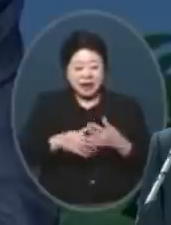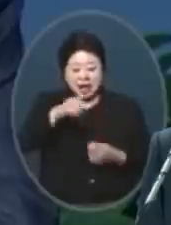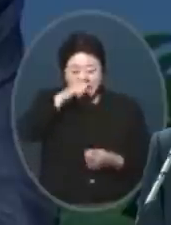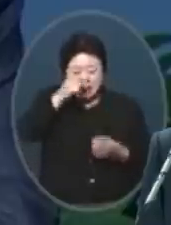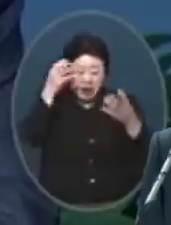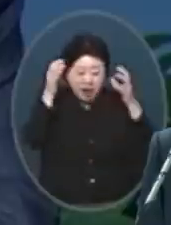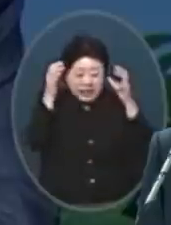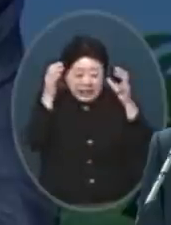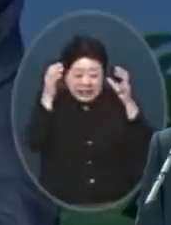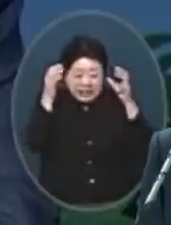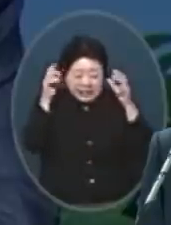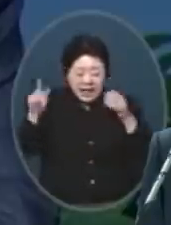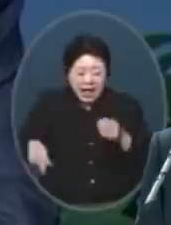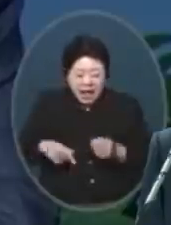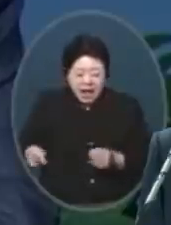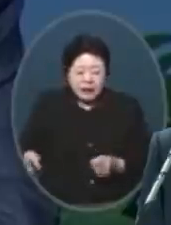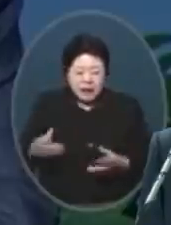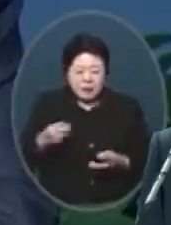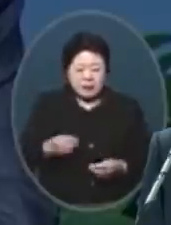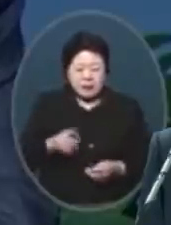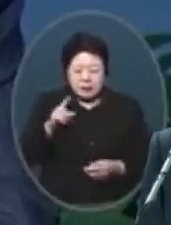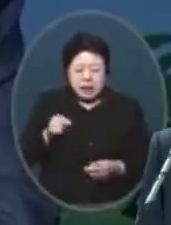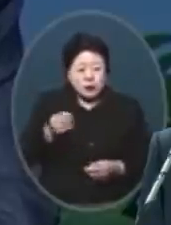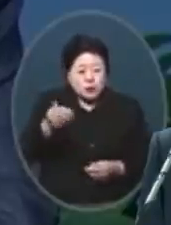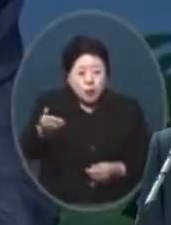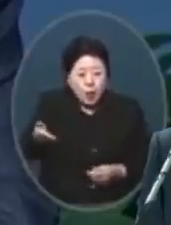어린이들이 하루에 우리가 만 원씩만 줘도